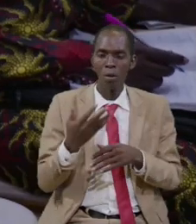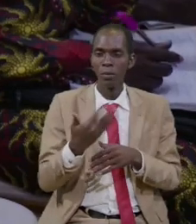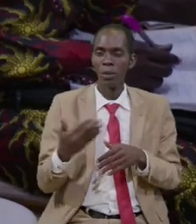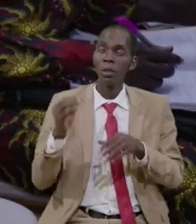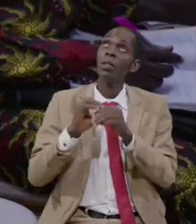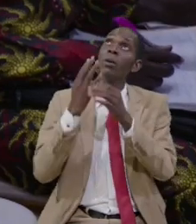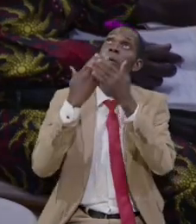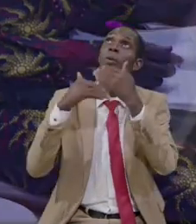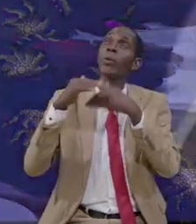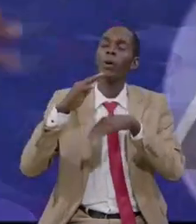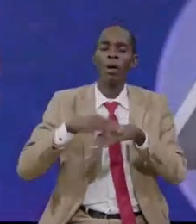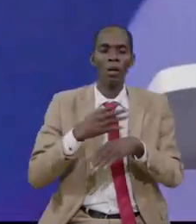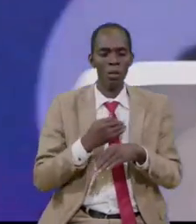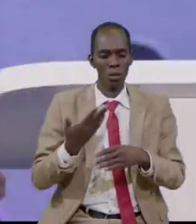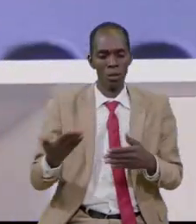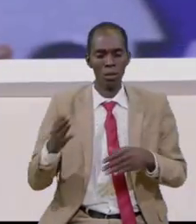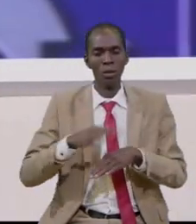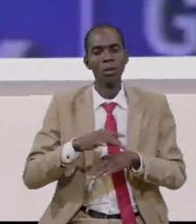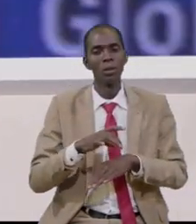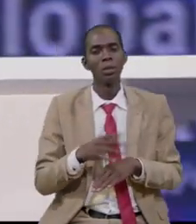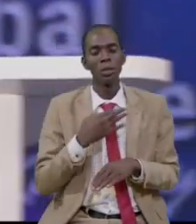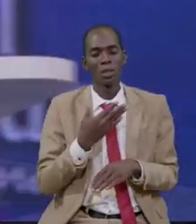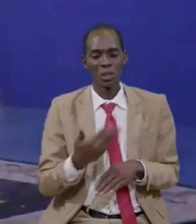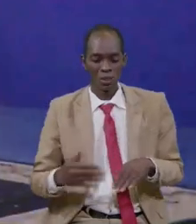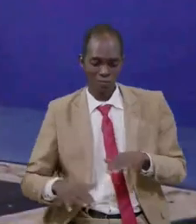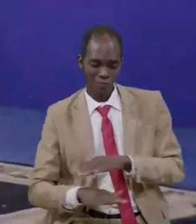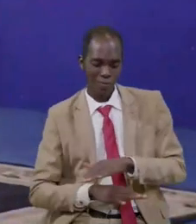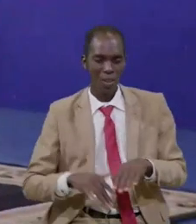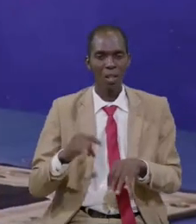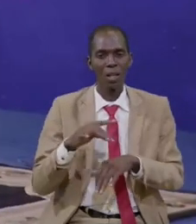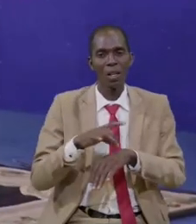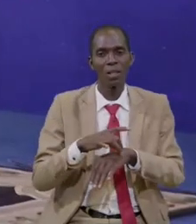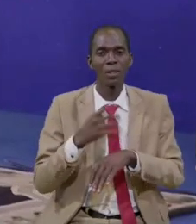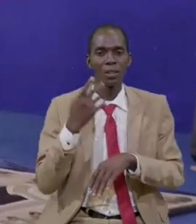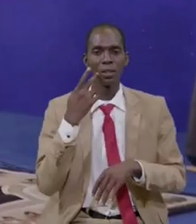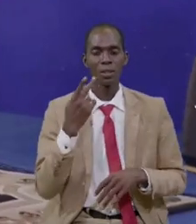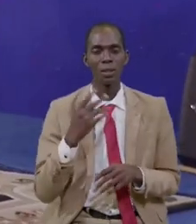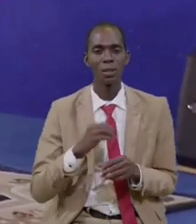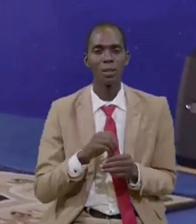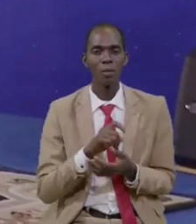dans les cieux, sur la terre et sous la terre. Verset 11.